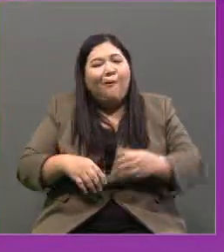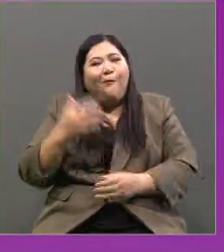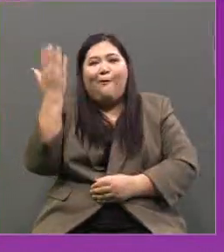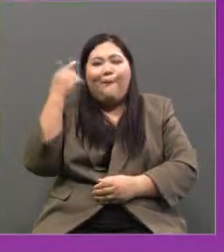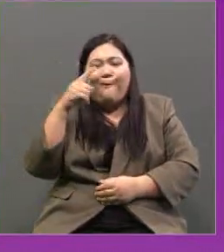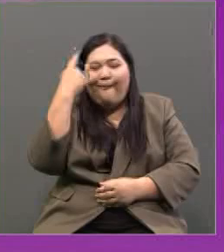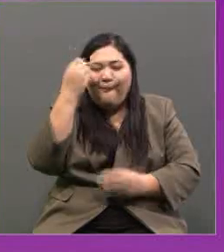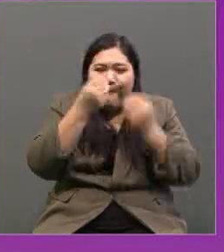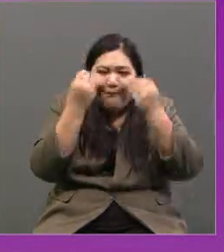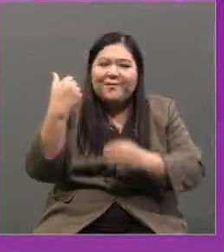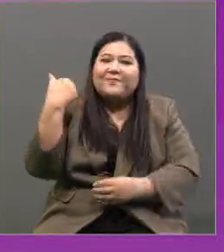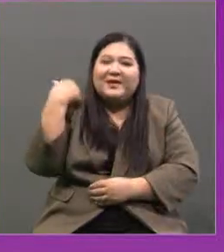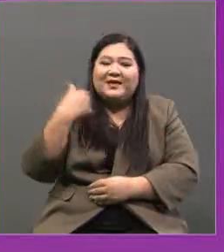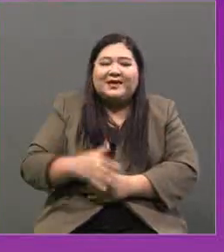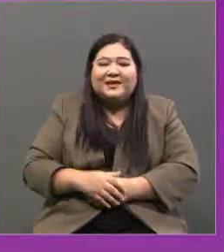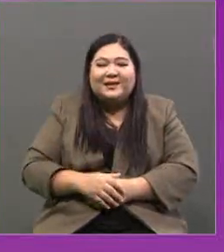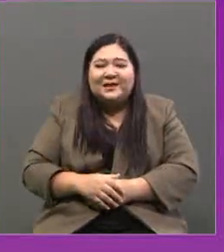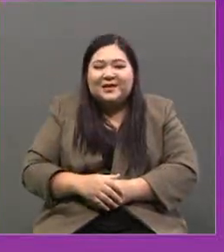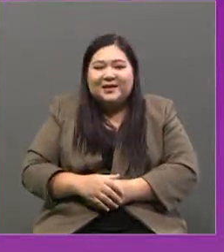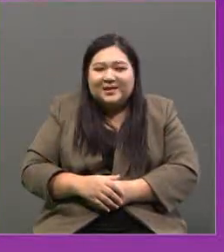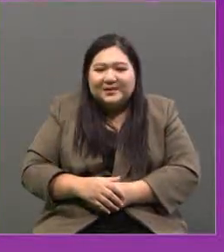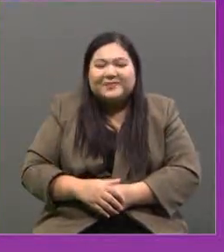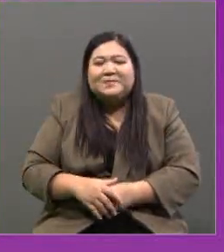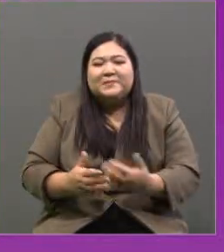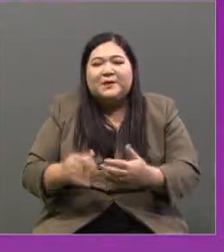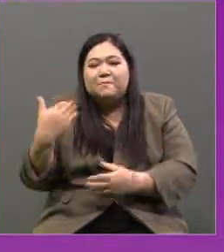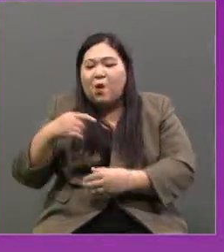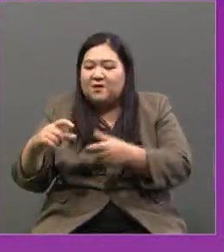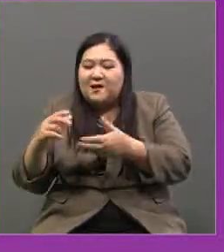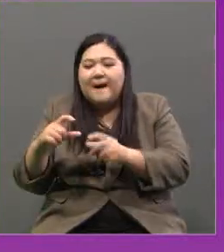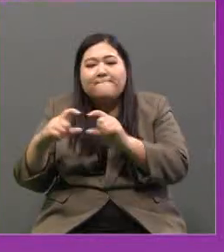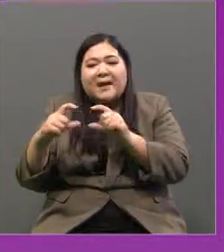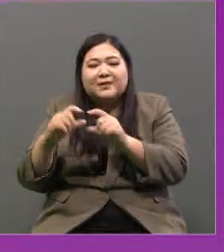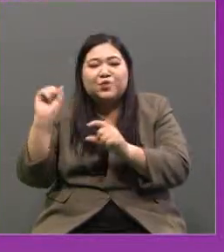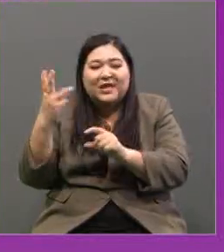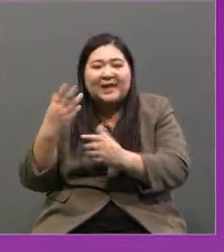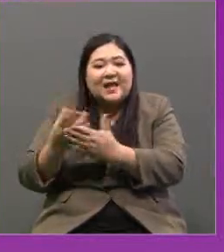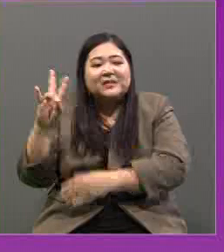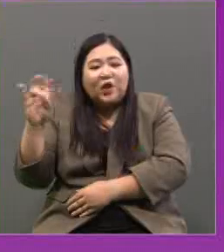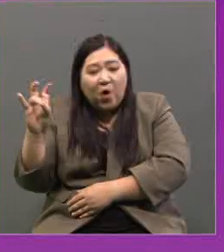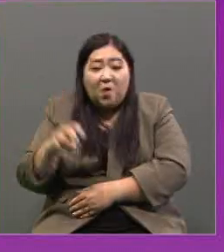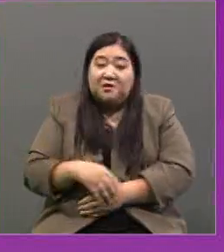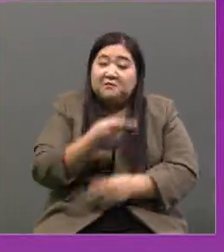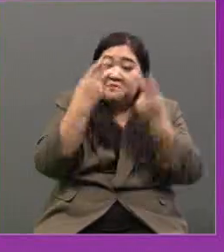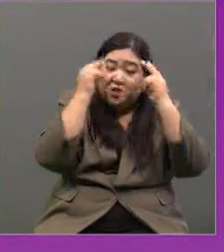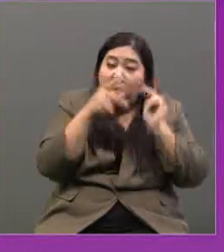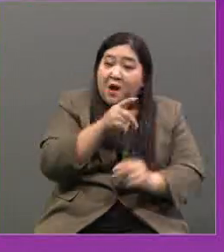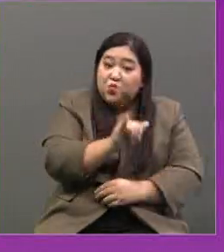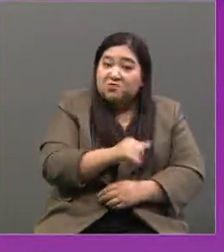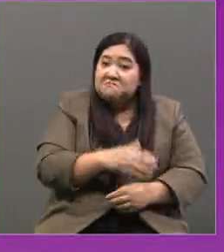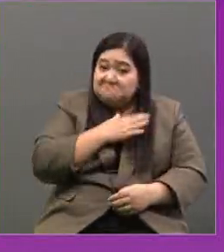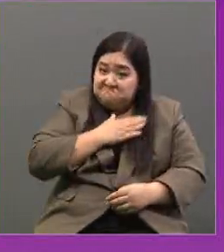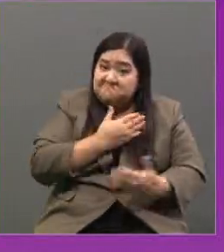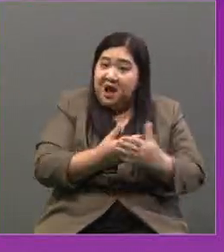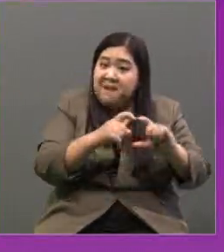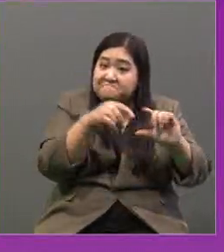านี้ลุงป้อมบอกว่า เท่าไหร่ คะ700 ลุงตู่บอกว่า ลุงตู่ล่าสุดที่บอกมา 1,000 บาทด้วยกัน แต่ลุงตู่บอกนะ